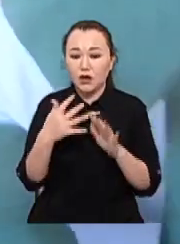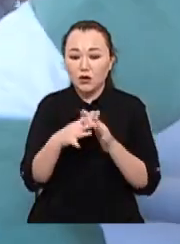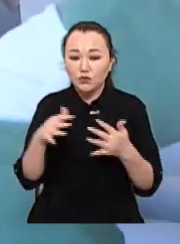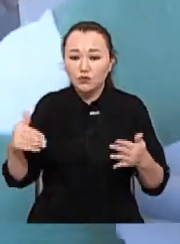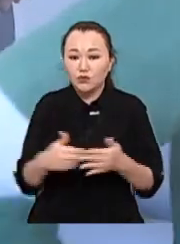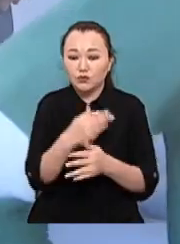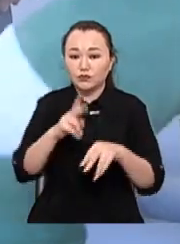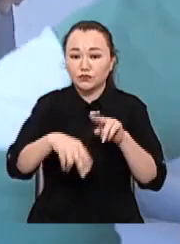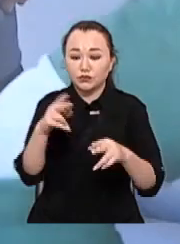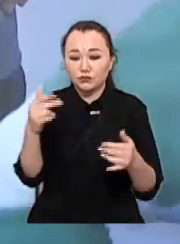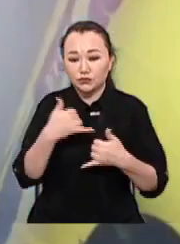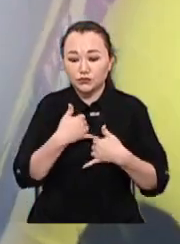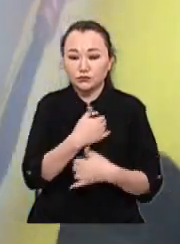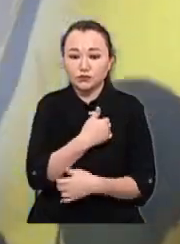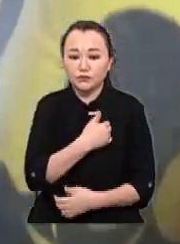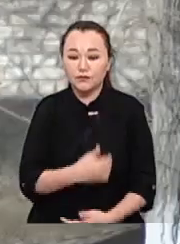нысан тұрғызып берсе екен дейді.